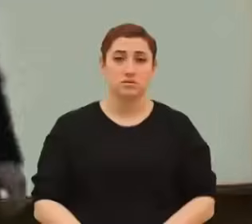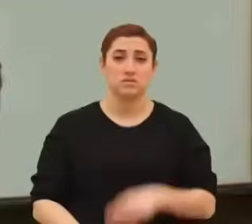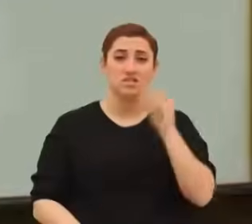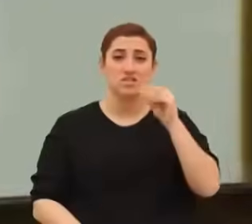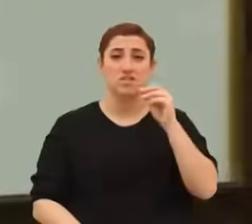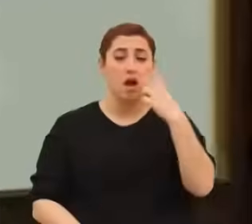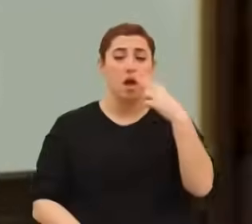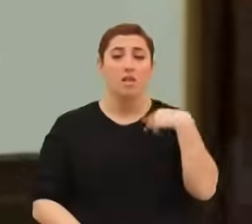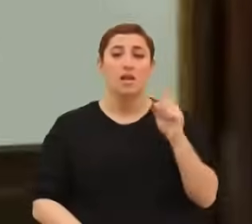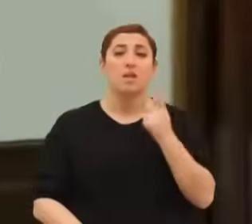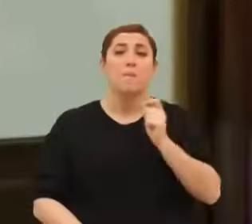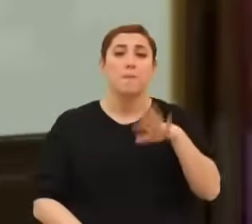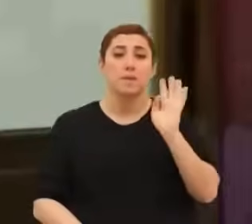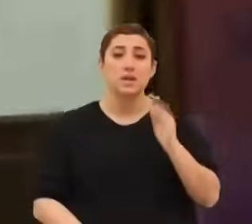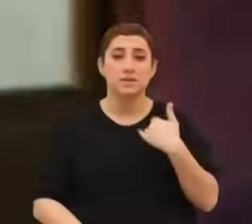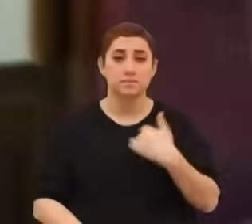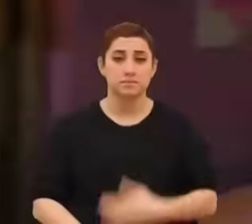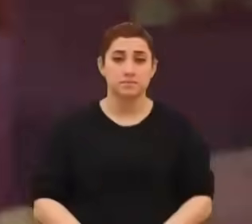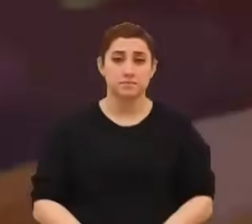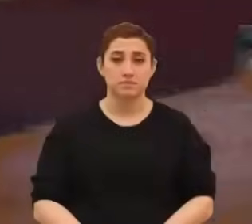İçeride ağlayamadım.